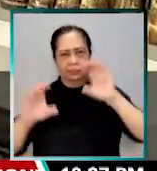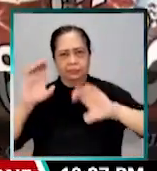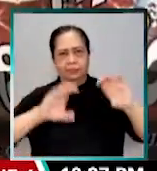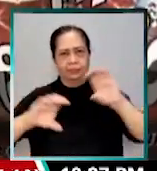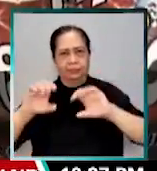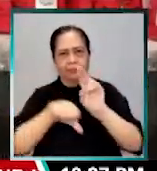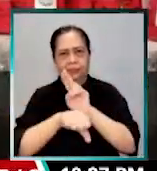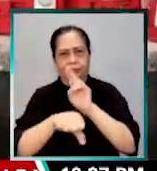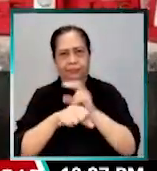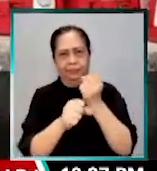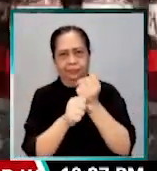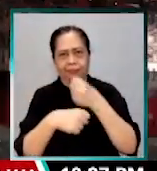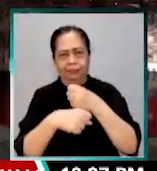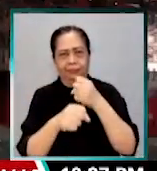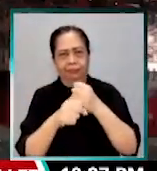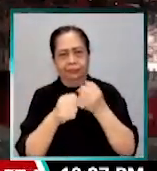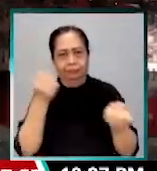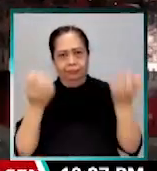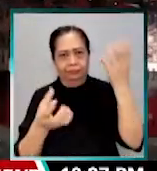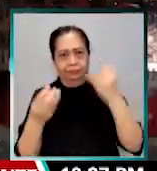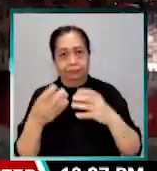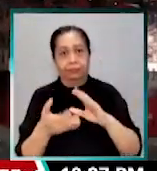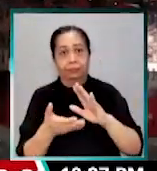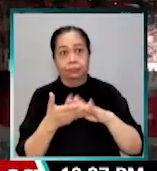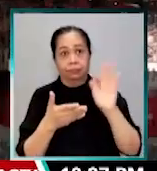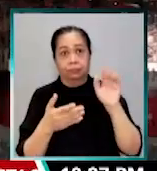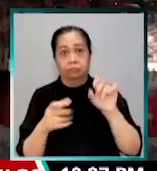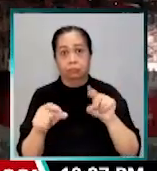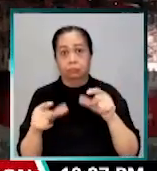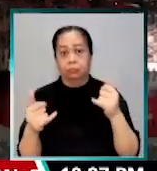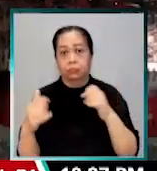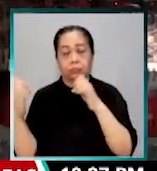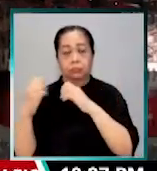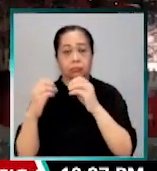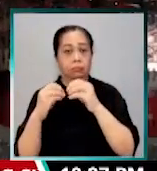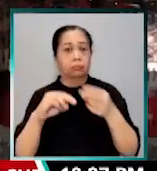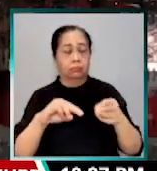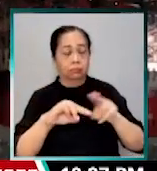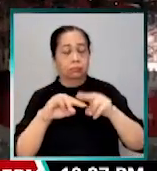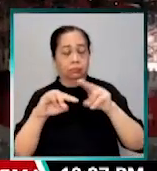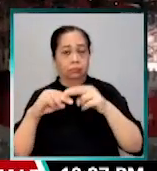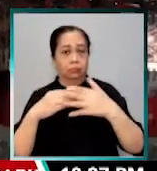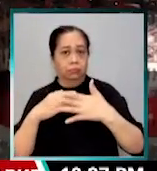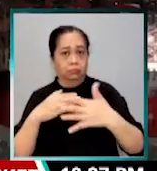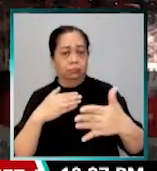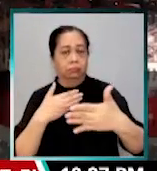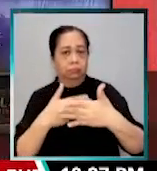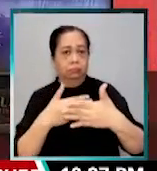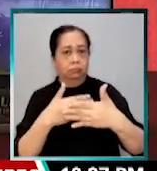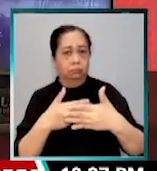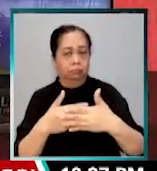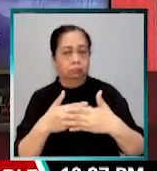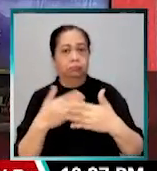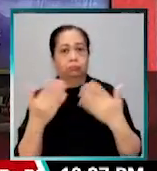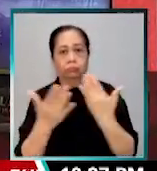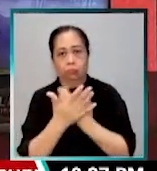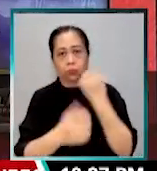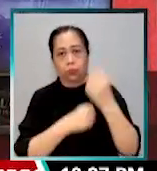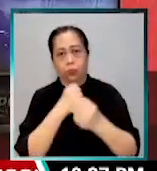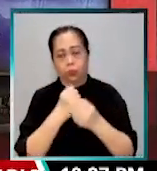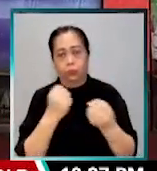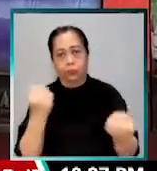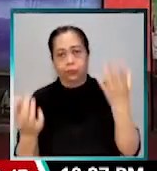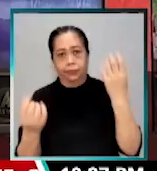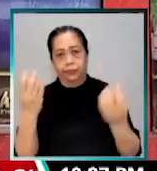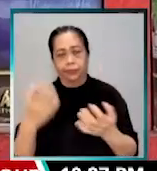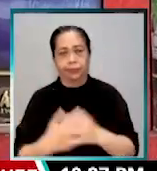para rito. Kung mataas na raw ang bentahan ngayon, asahang lalo pang magmamahal ang paputok habang papalapit ang pagsalubong sa bagong